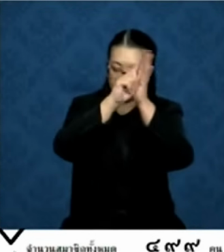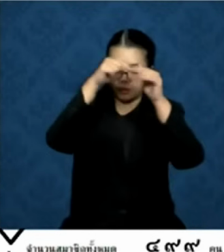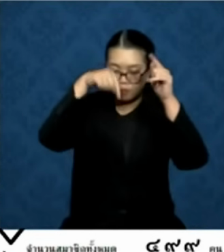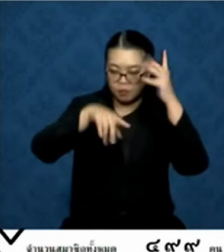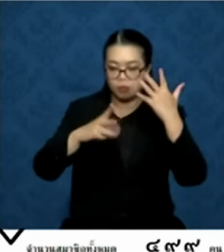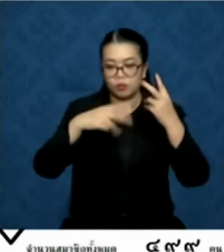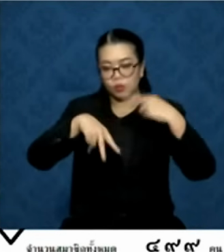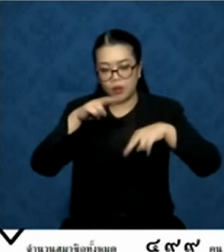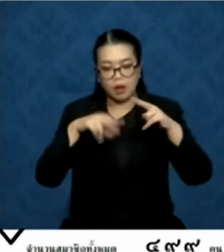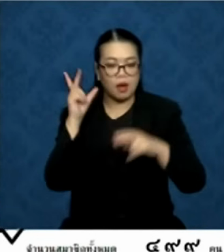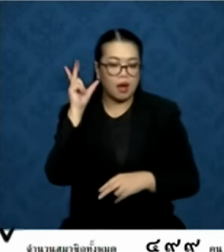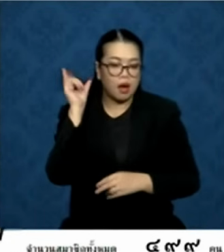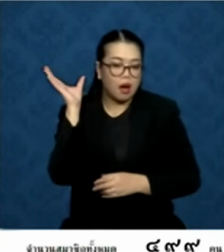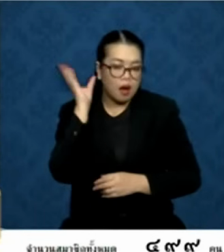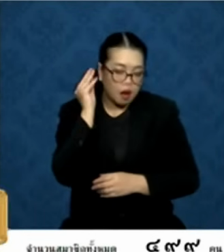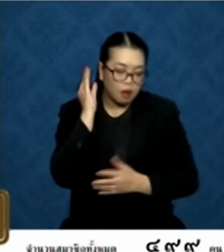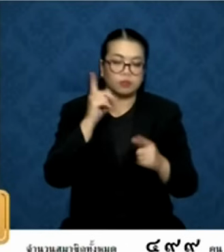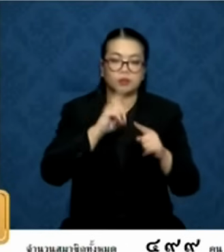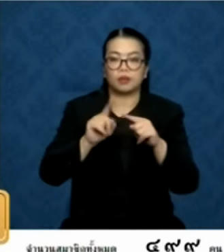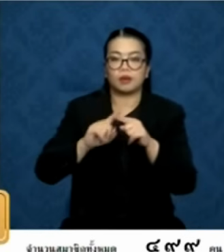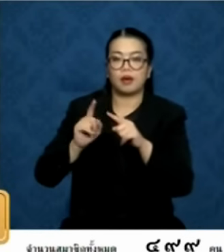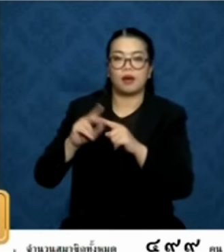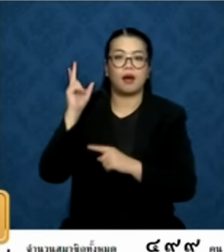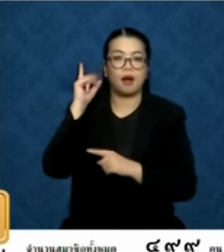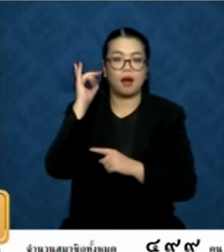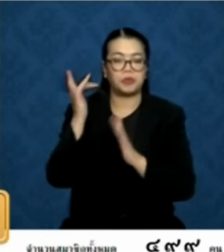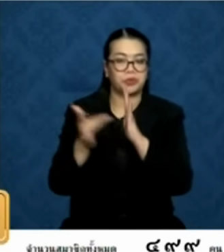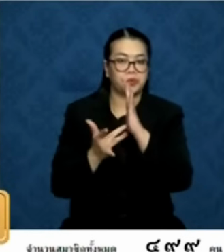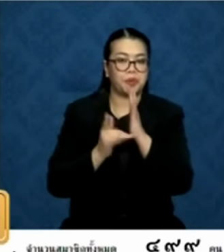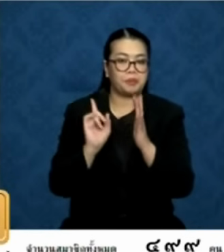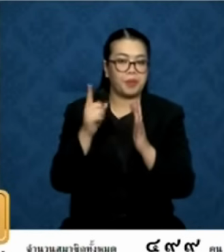าคมข่าวกรองในประเทศให้ทันสมัย